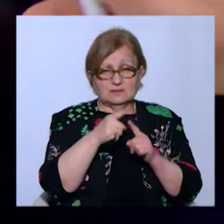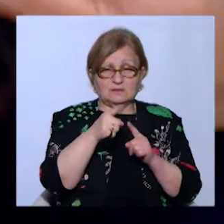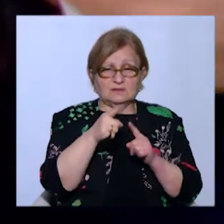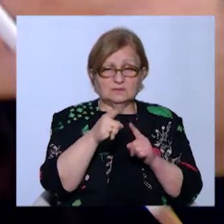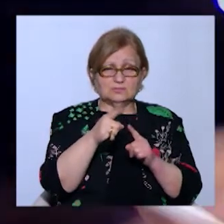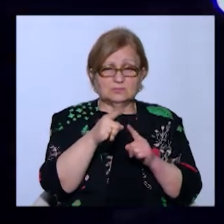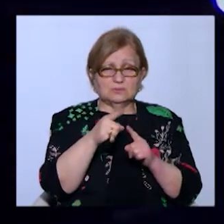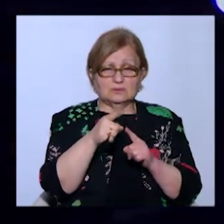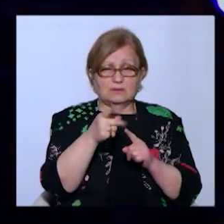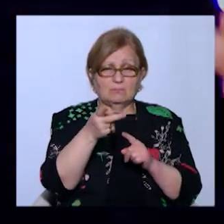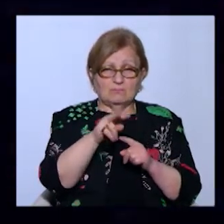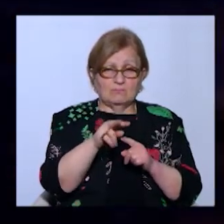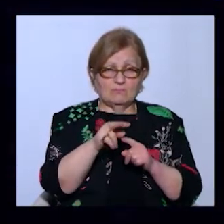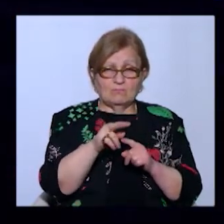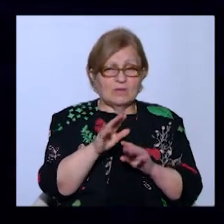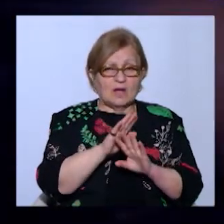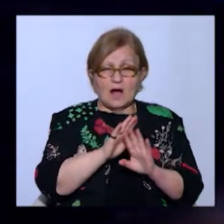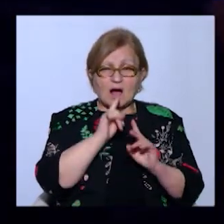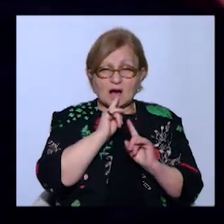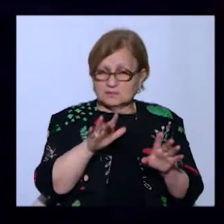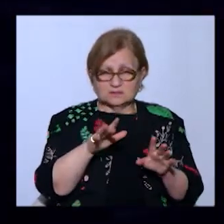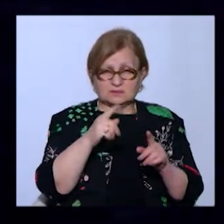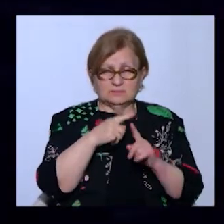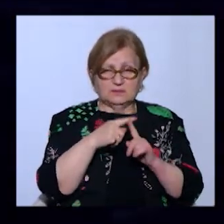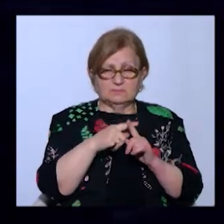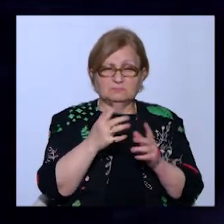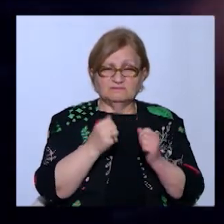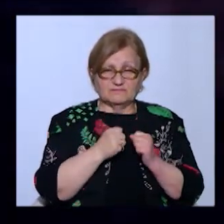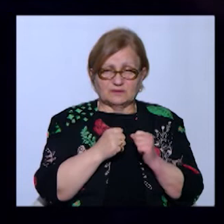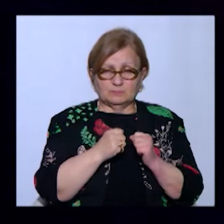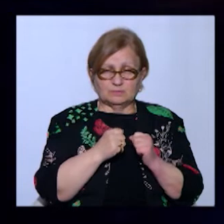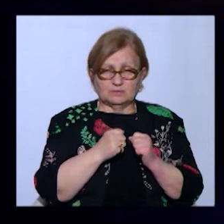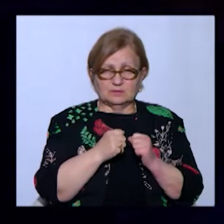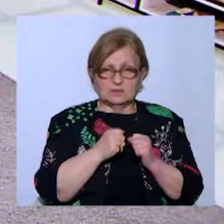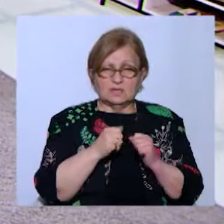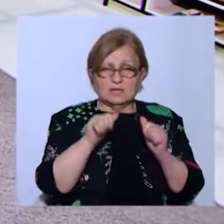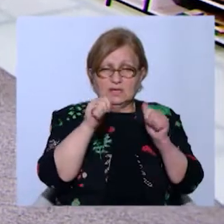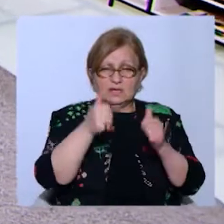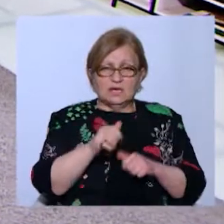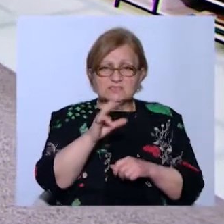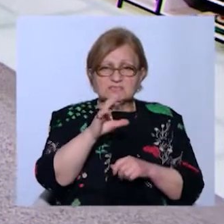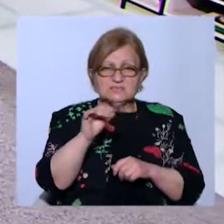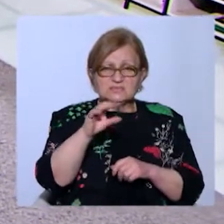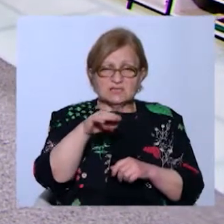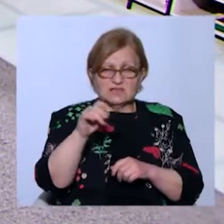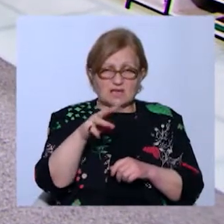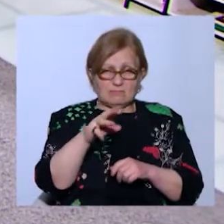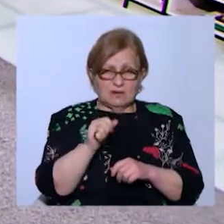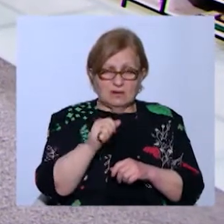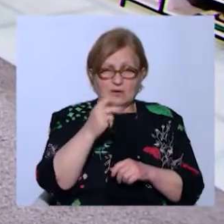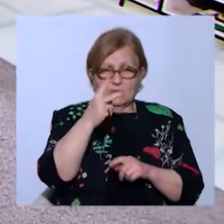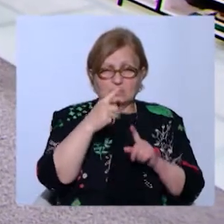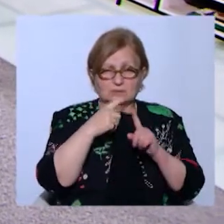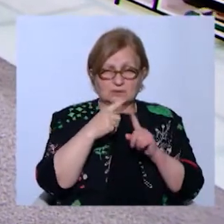მეორე ამონახსნი არ უნდა იყოს დადებითი, შესაბამისად მიიღება სისტემა, რომ 2a პლუს 3 უნდა